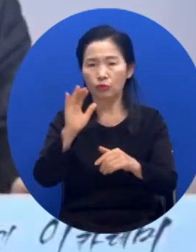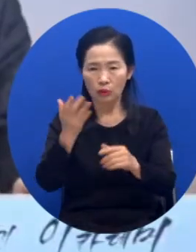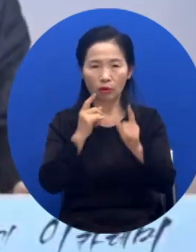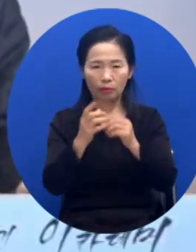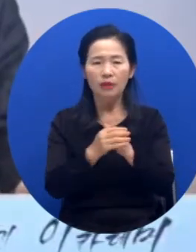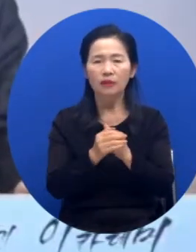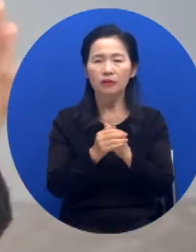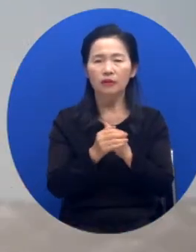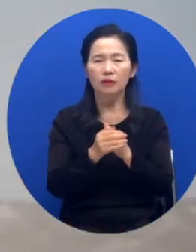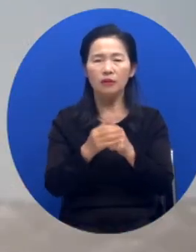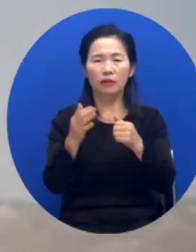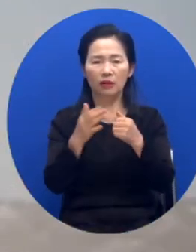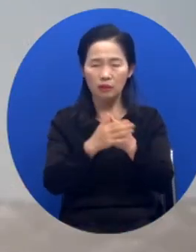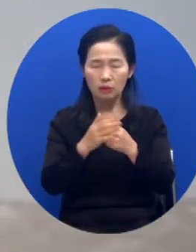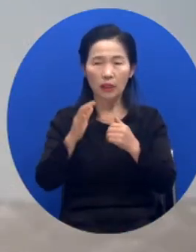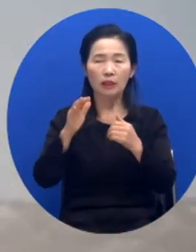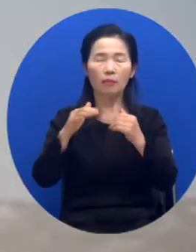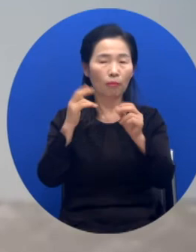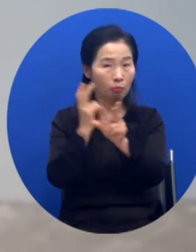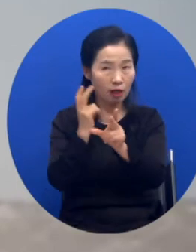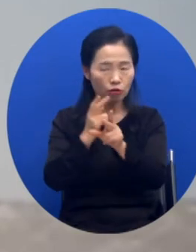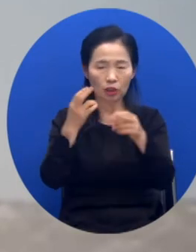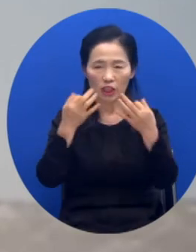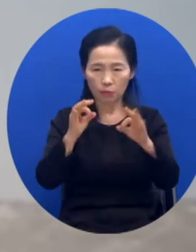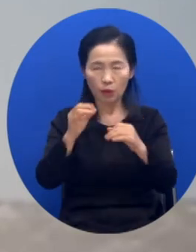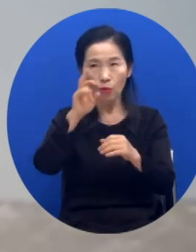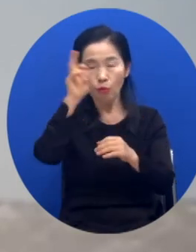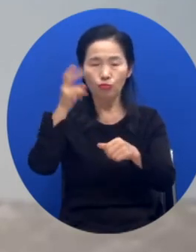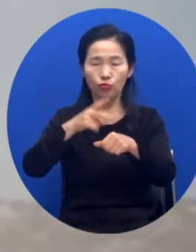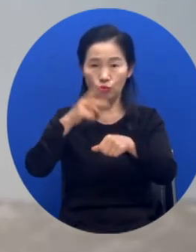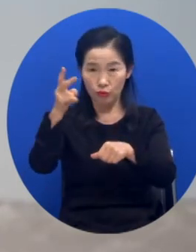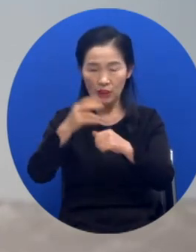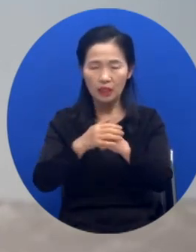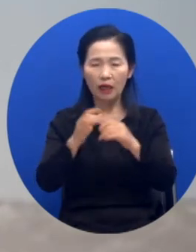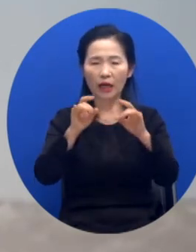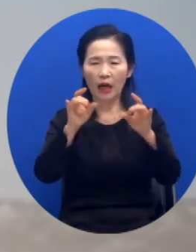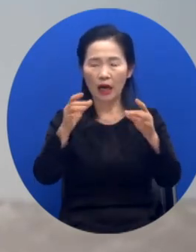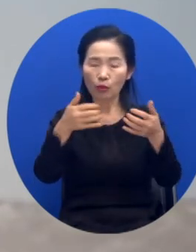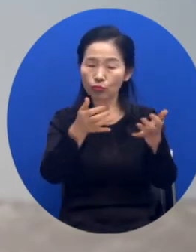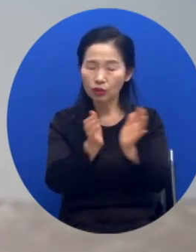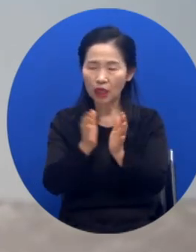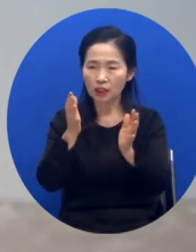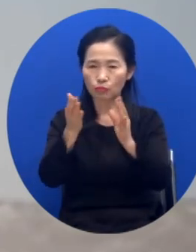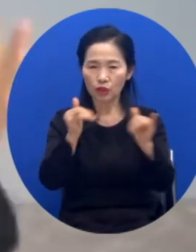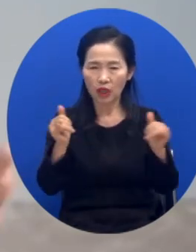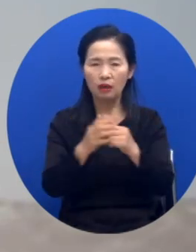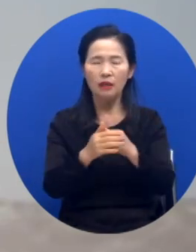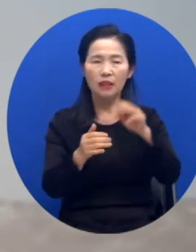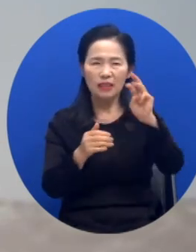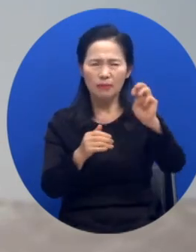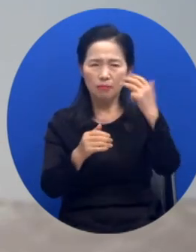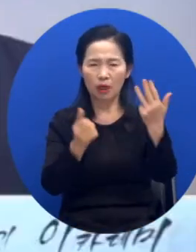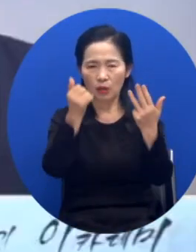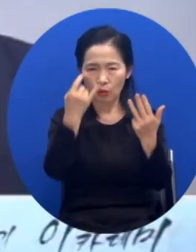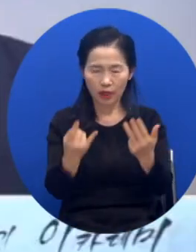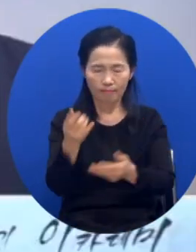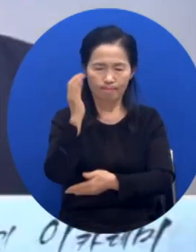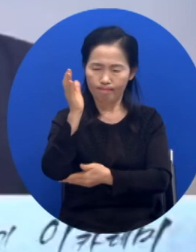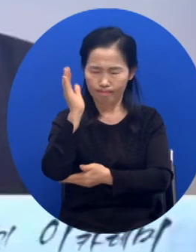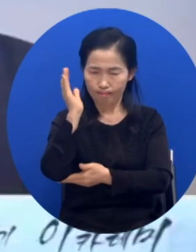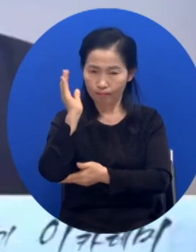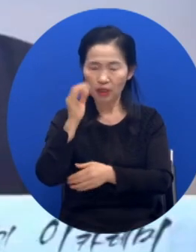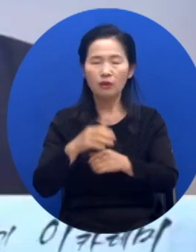내년 9월까지 매주 금요일 오후 2시에 각 분야 전문가의 총 38회 강의로 진행되며